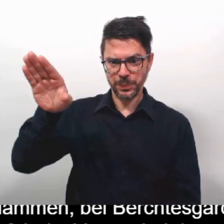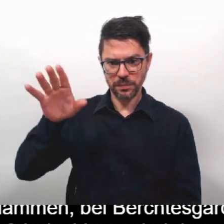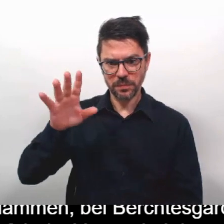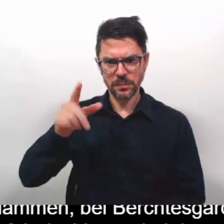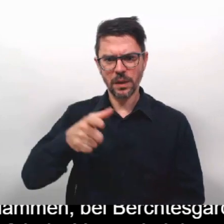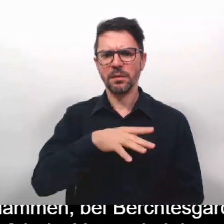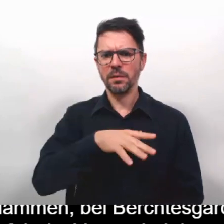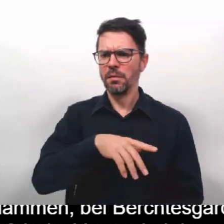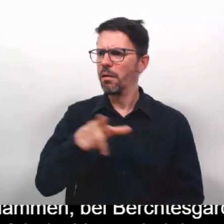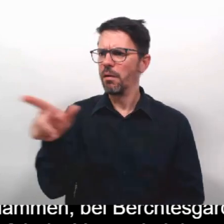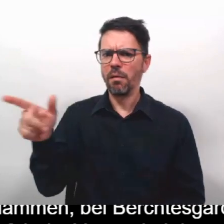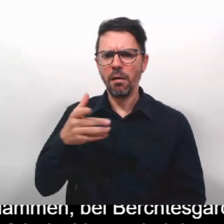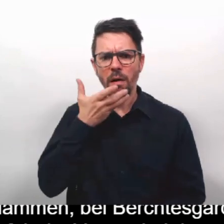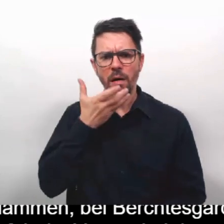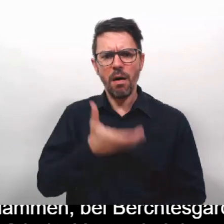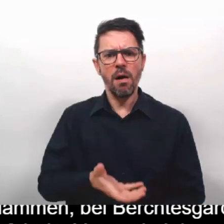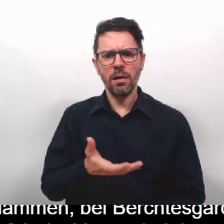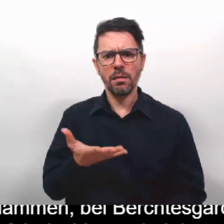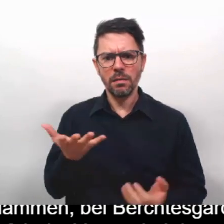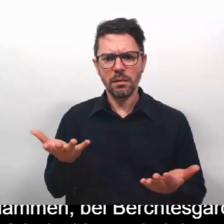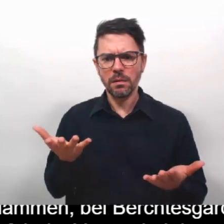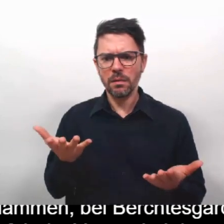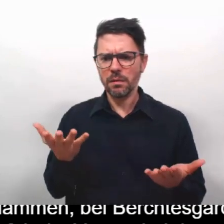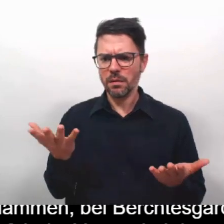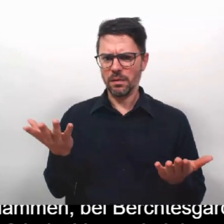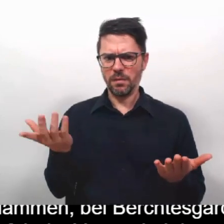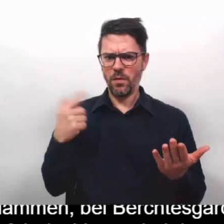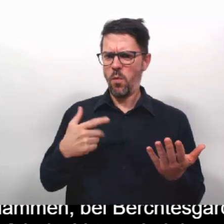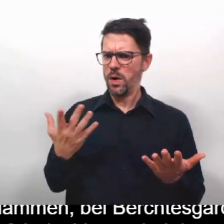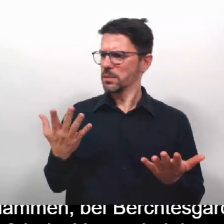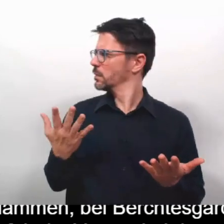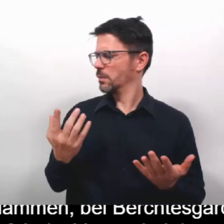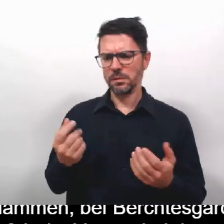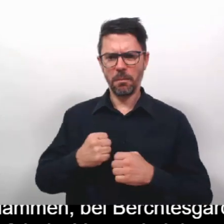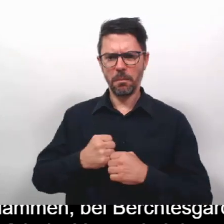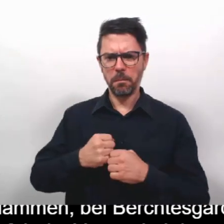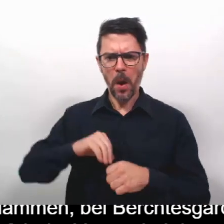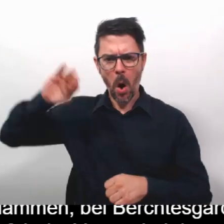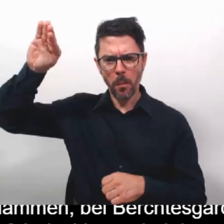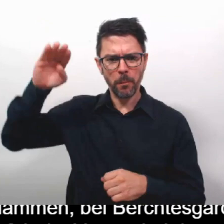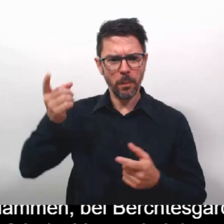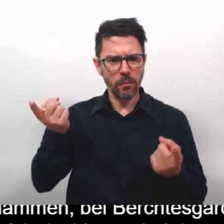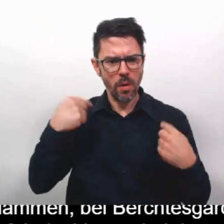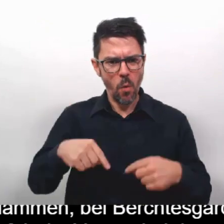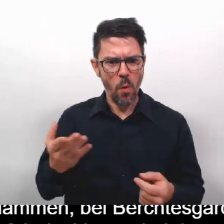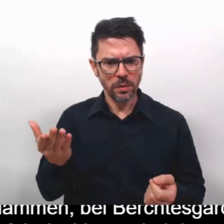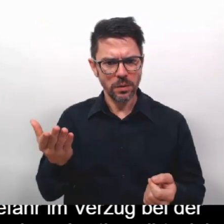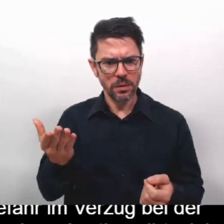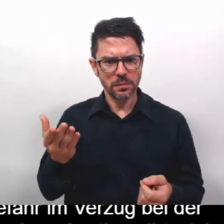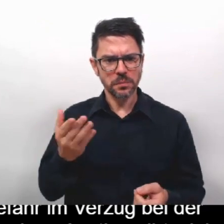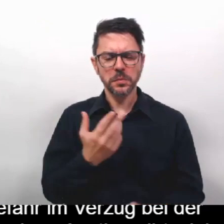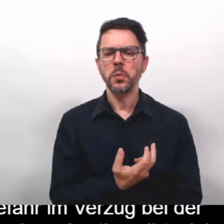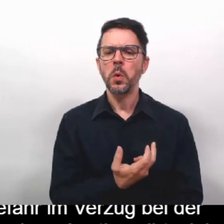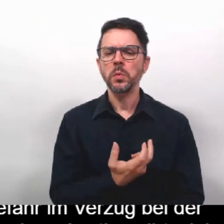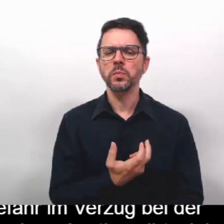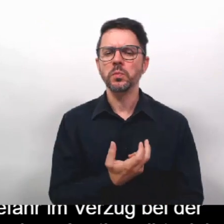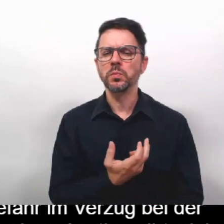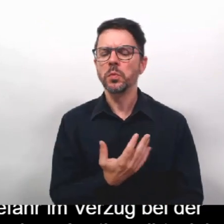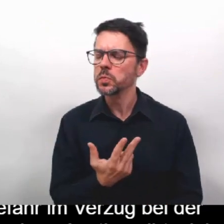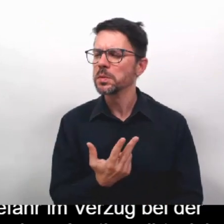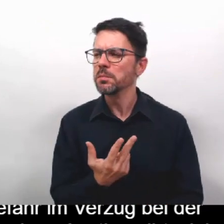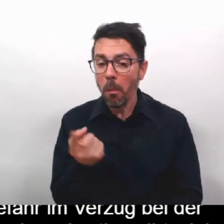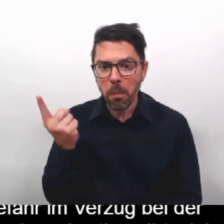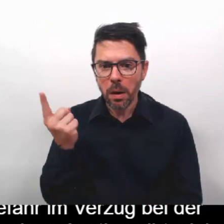Das bedeutet, weniger Leute treffen sich. Das bedeutet, so wie die